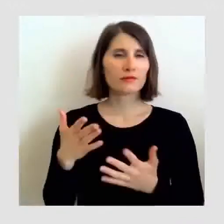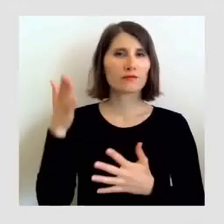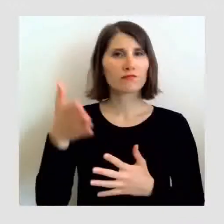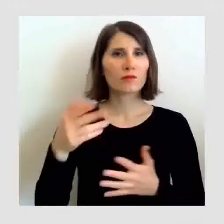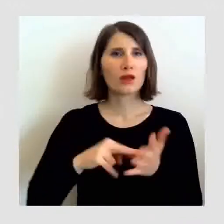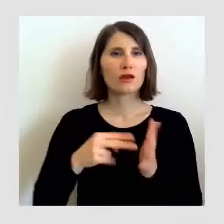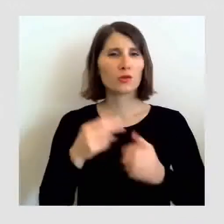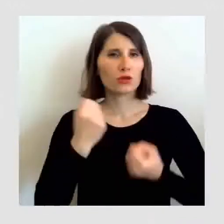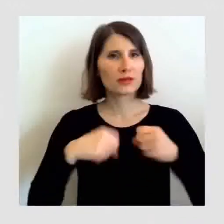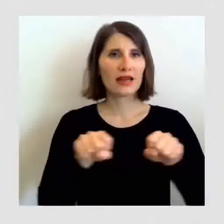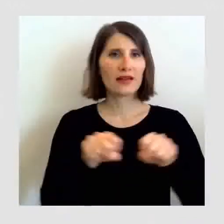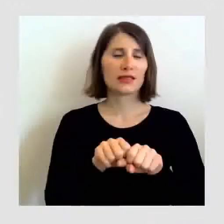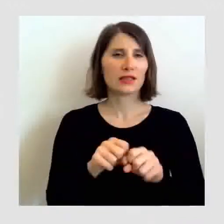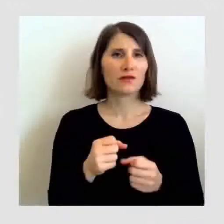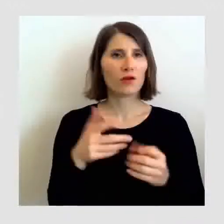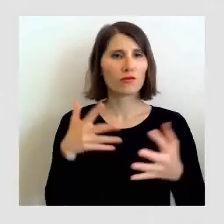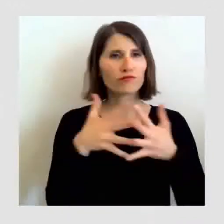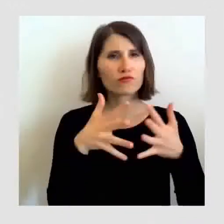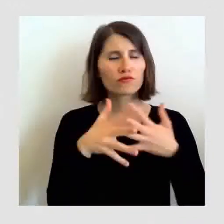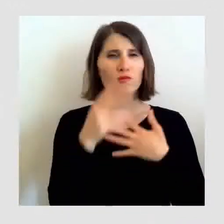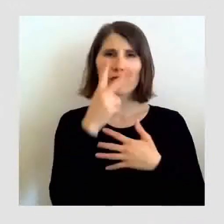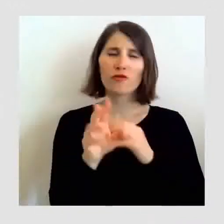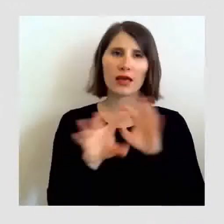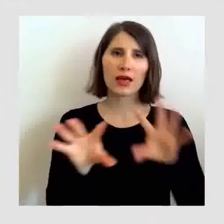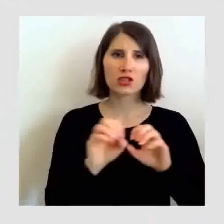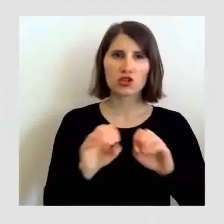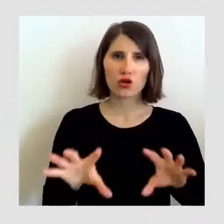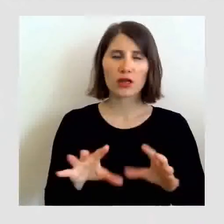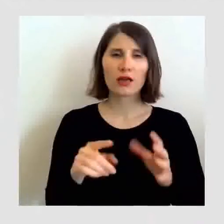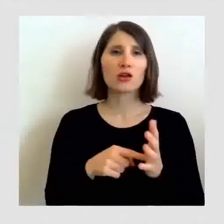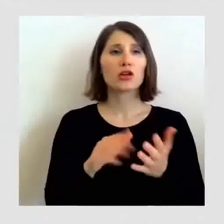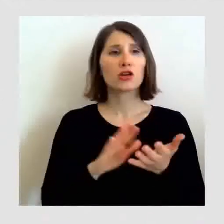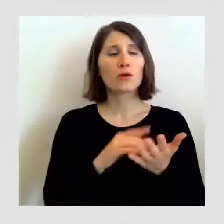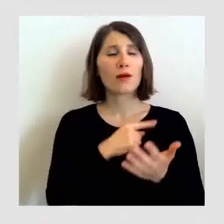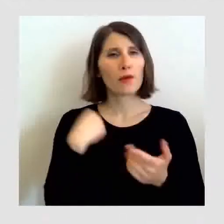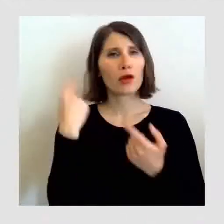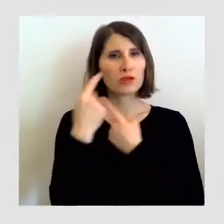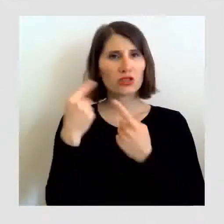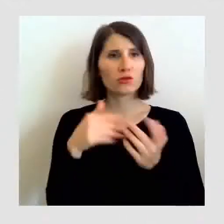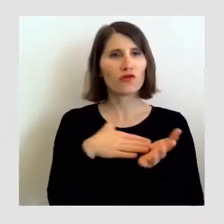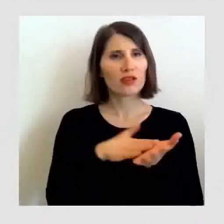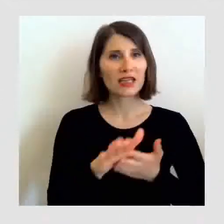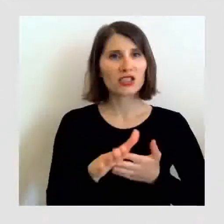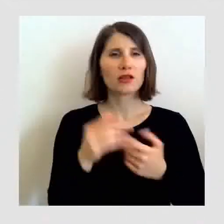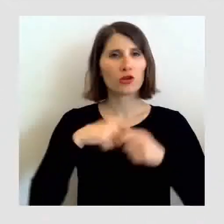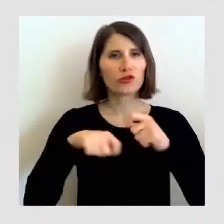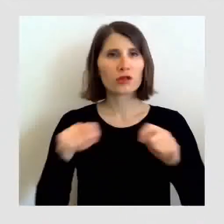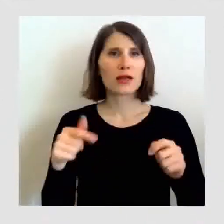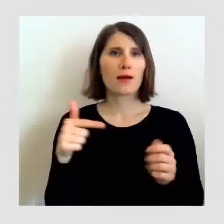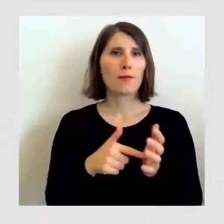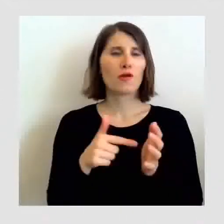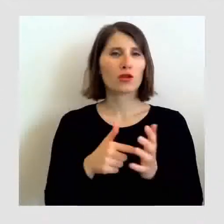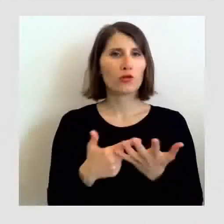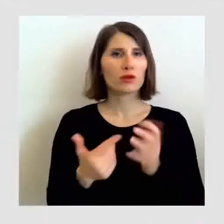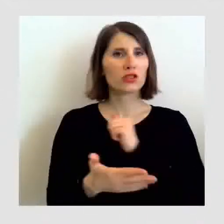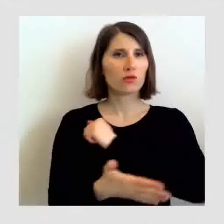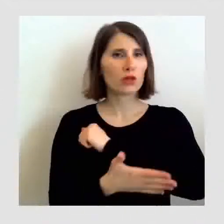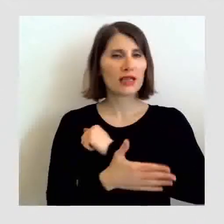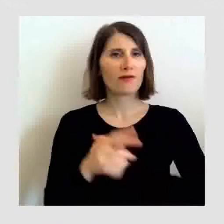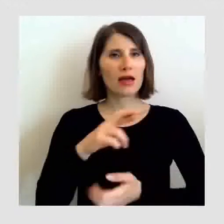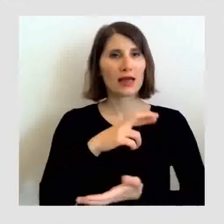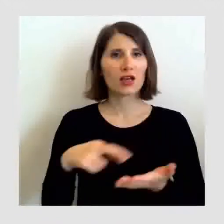Sprawiedliwej Transformacji. Zarząd województwa dolnośląskiego stoi na stanowisku, iż powinien być on wdrażany i zarządzany z punktu widzenia regionalnego, z poziomu regionalnego. Tylko takie